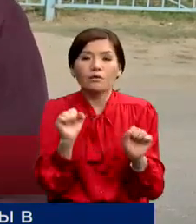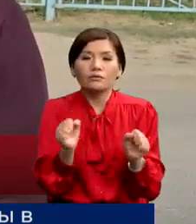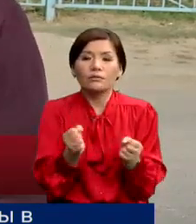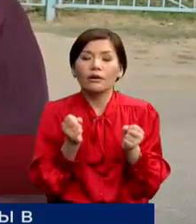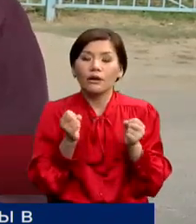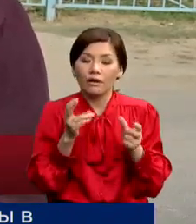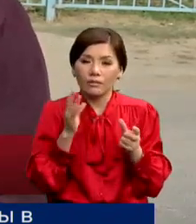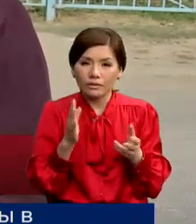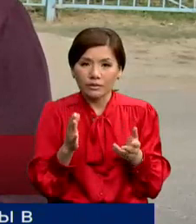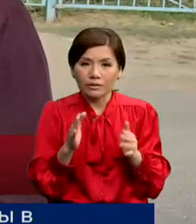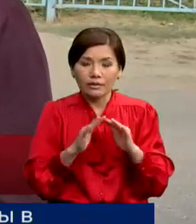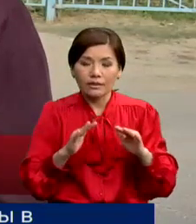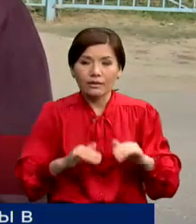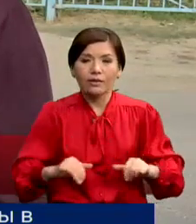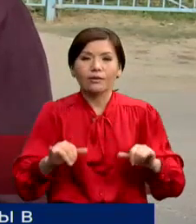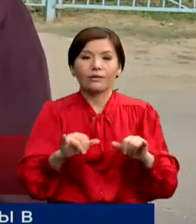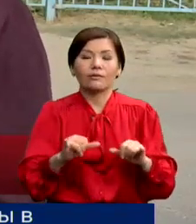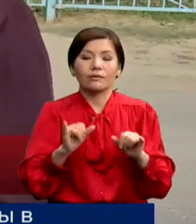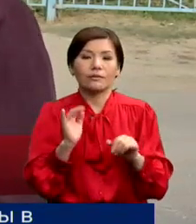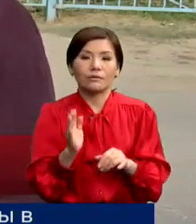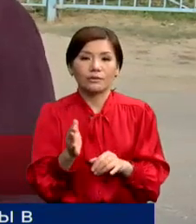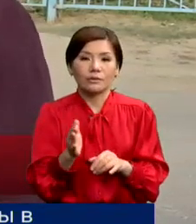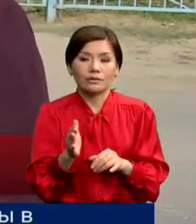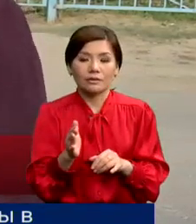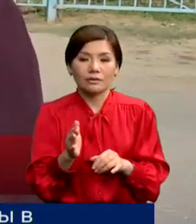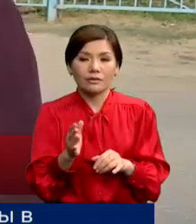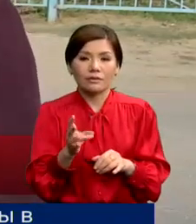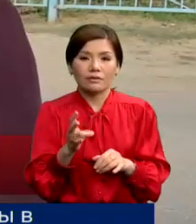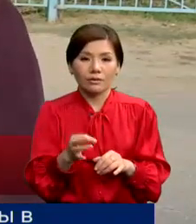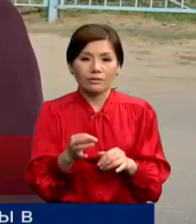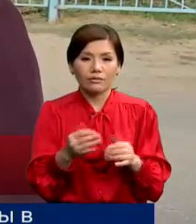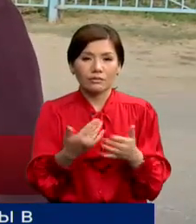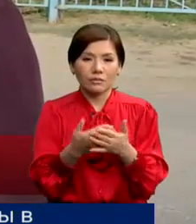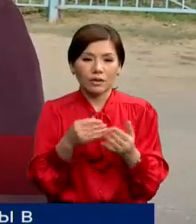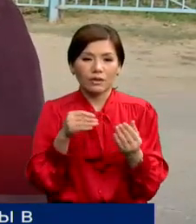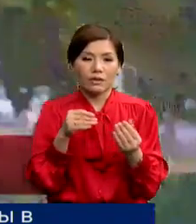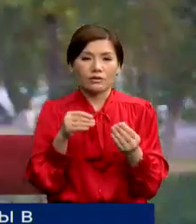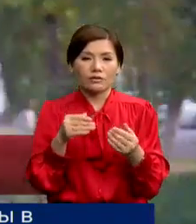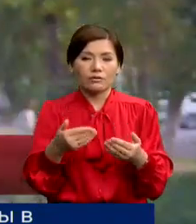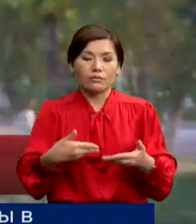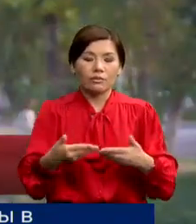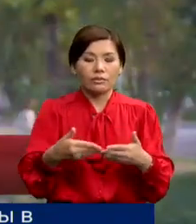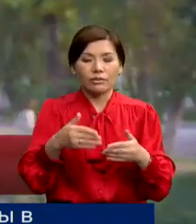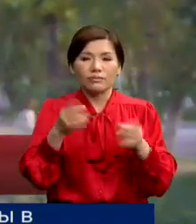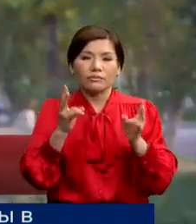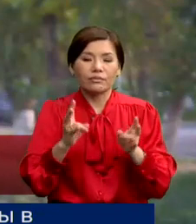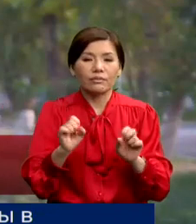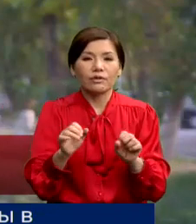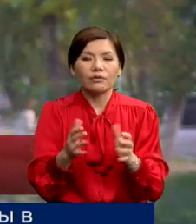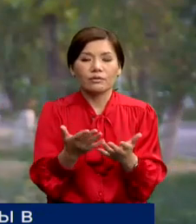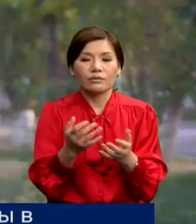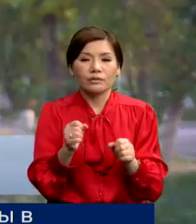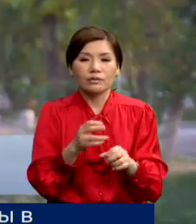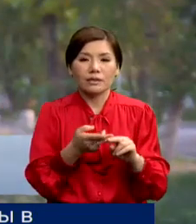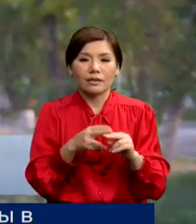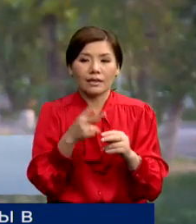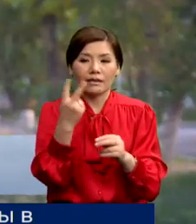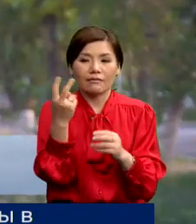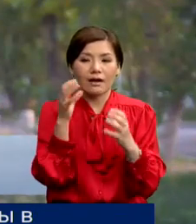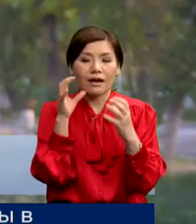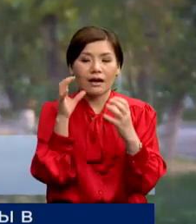ол? Ол балалар. Құдай бетін аулақ қылсын, жолда бір нәрсе оқып қалсаш. Мердігер өз қалтасынан қазір 2